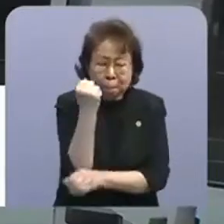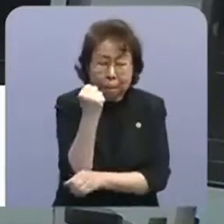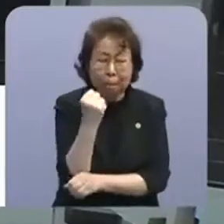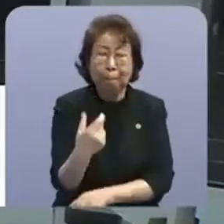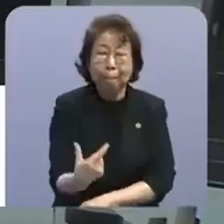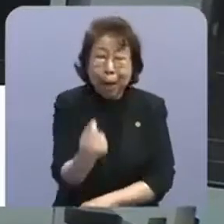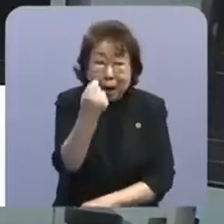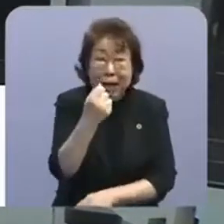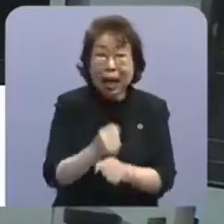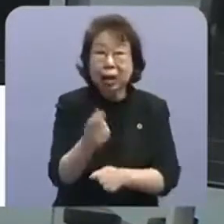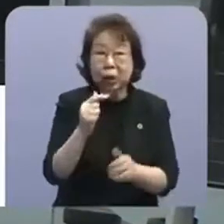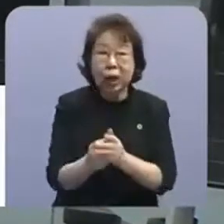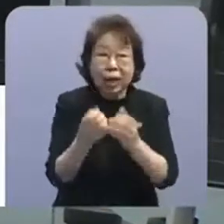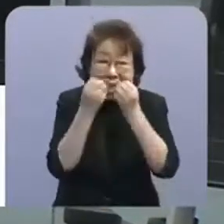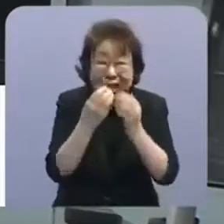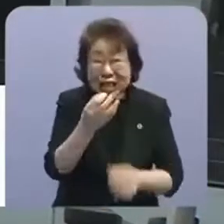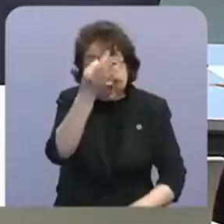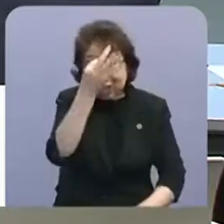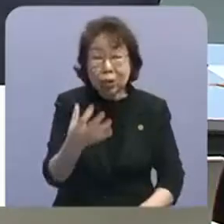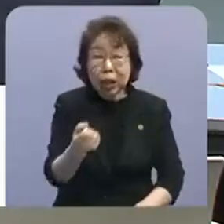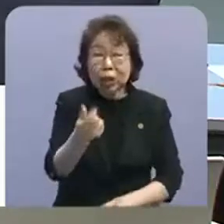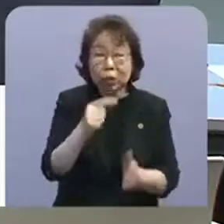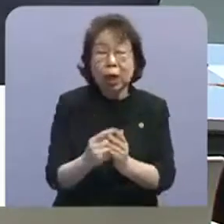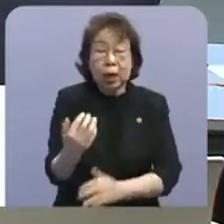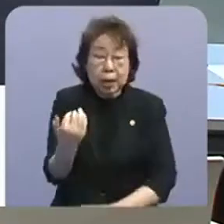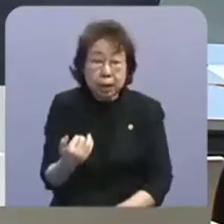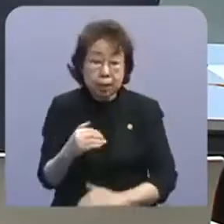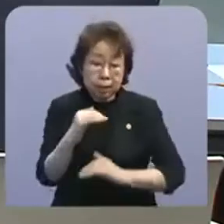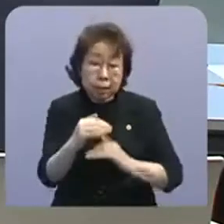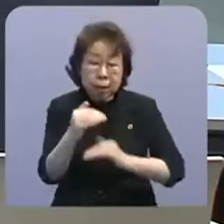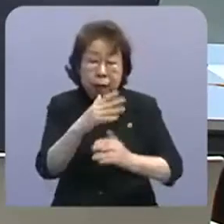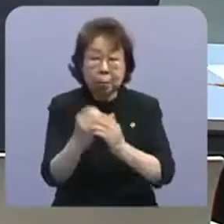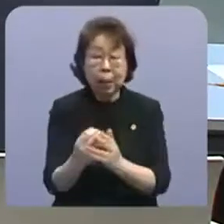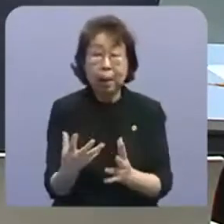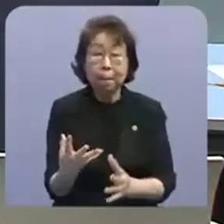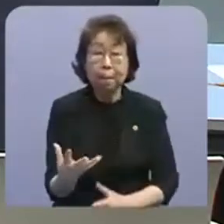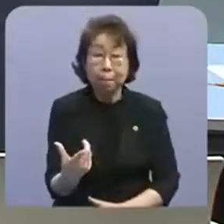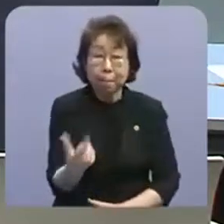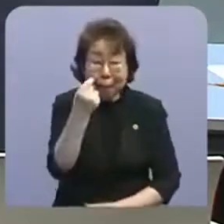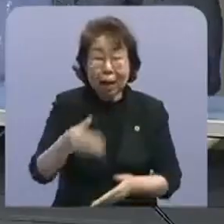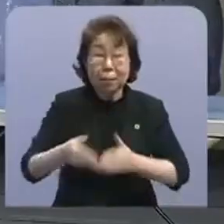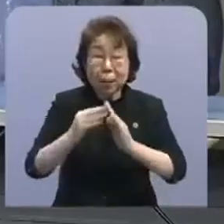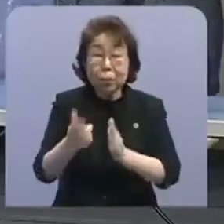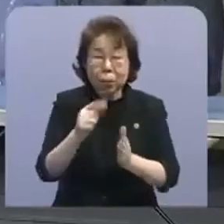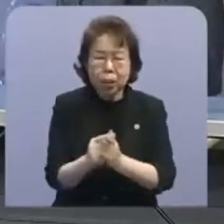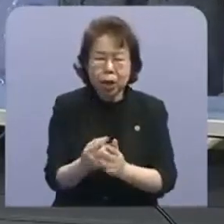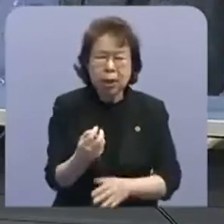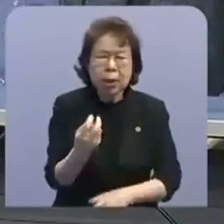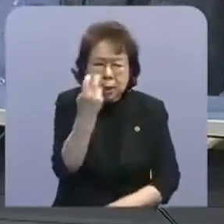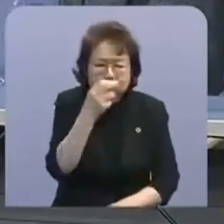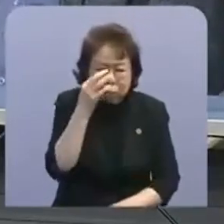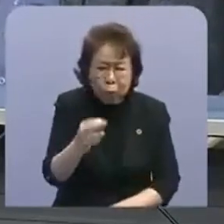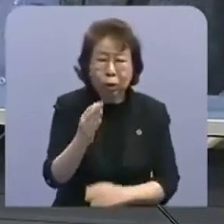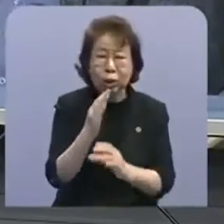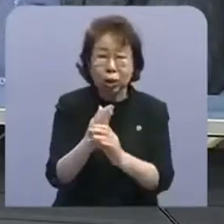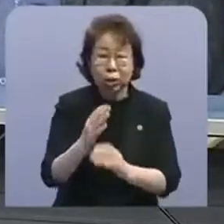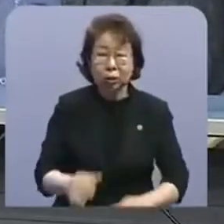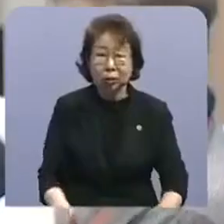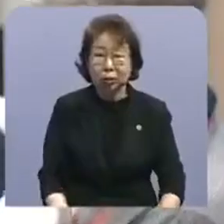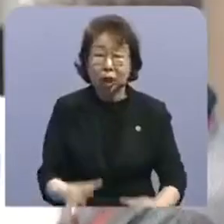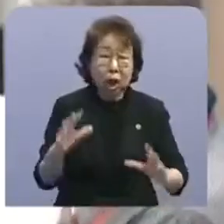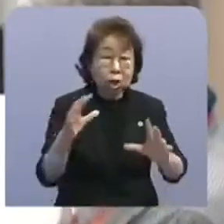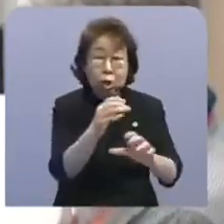단축, 최신 공법 도입 등 사전 절차와 공기 단축에 필요한 각종 기술 검토에 들어갔습니다.